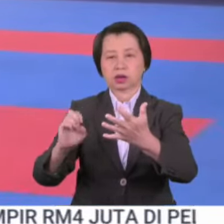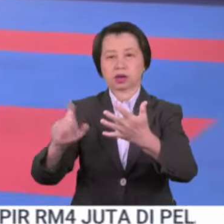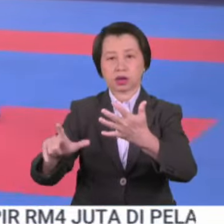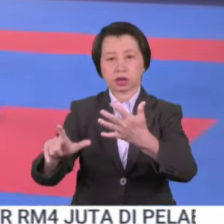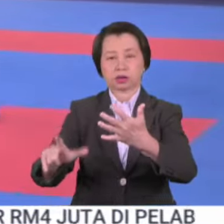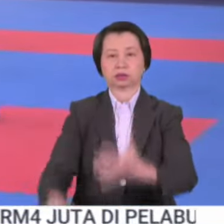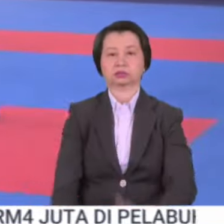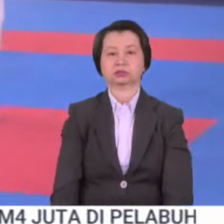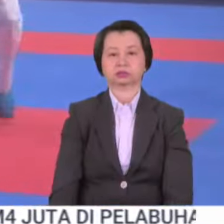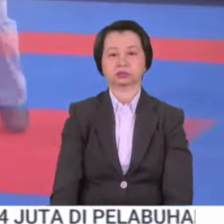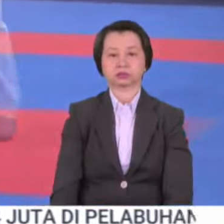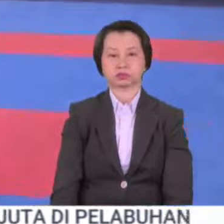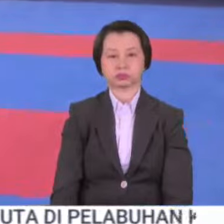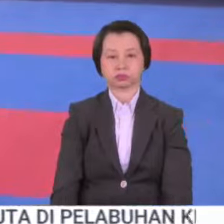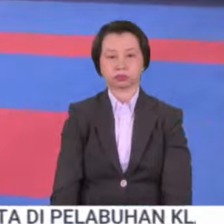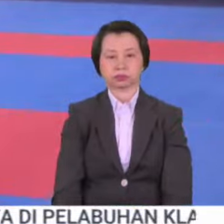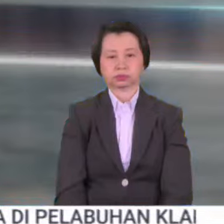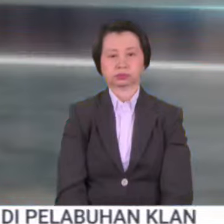Asmadi.